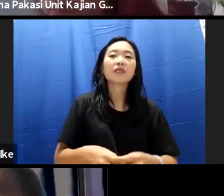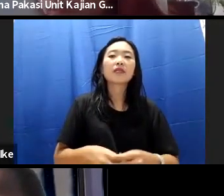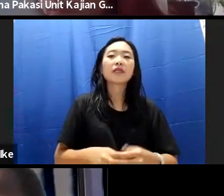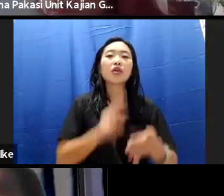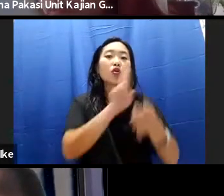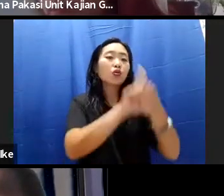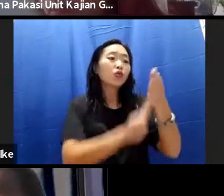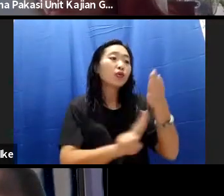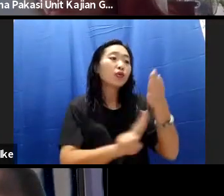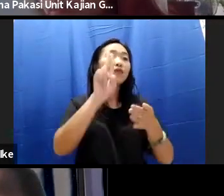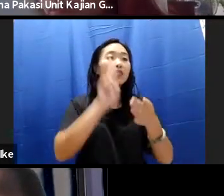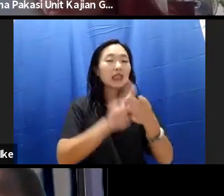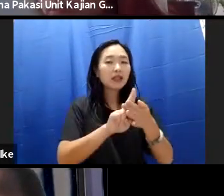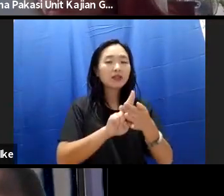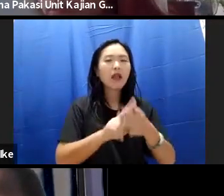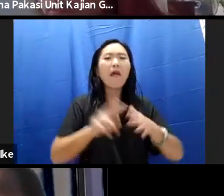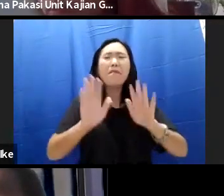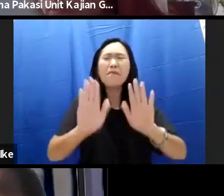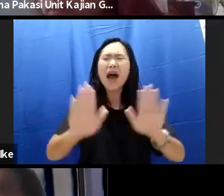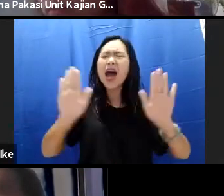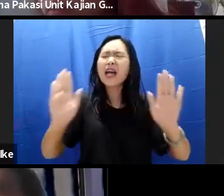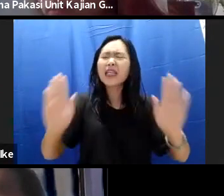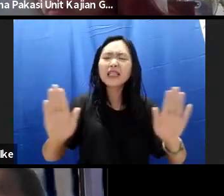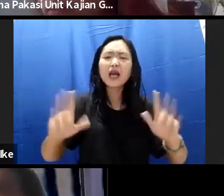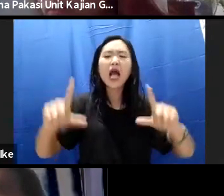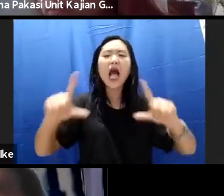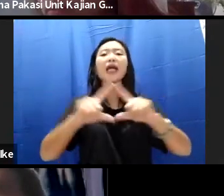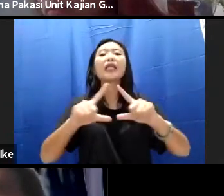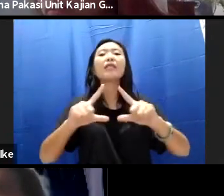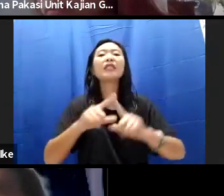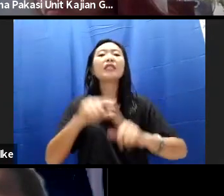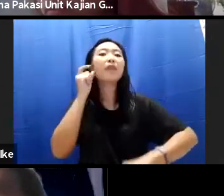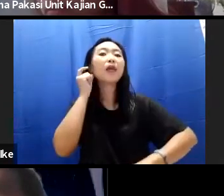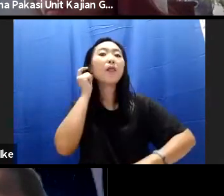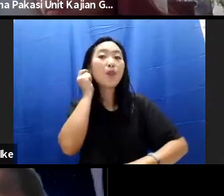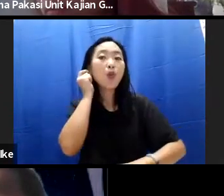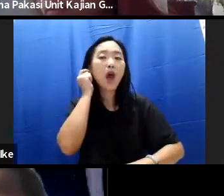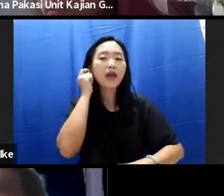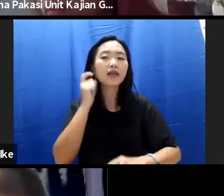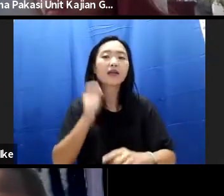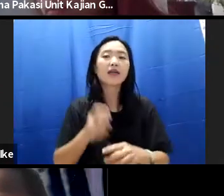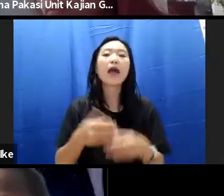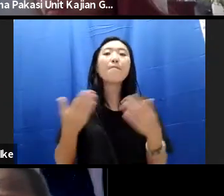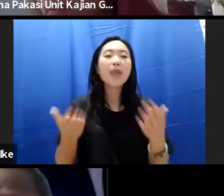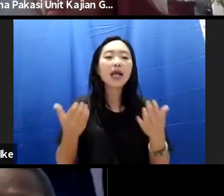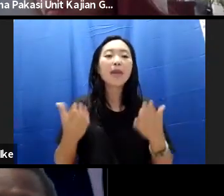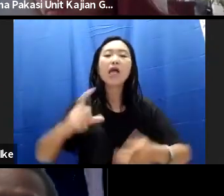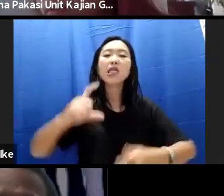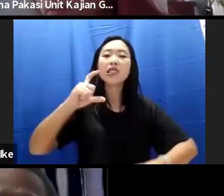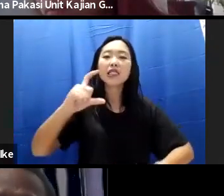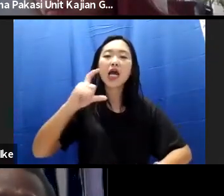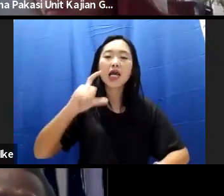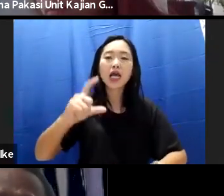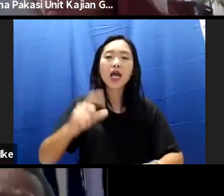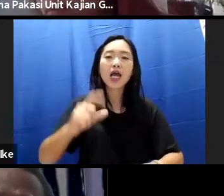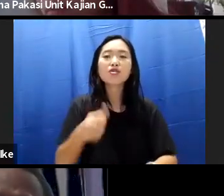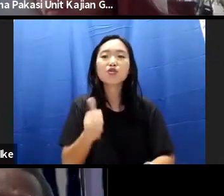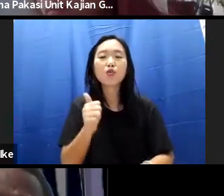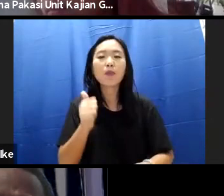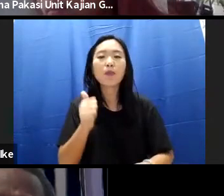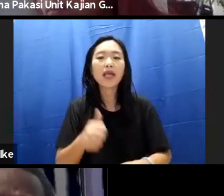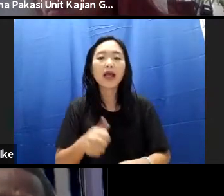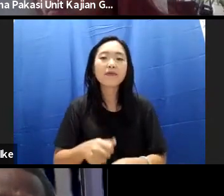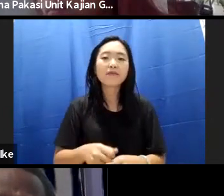perempuan dan juga feminist scholar itu bisa mentransformasi pendidikan tinggi yang patriarkal, seksis, dan